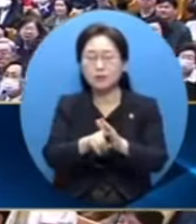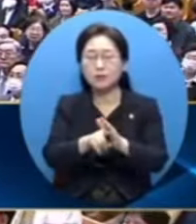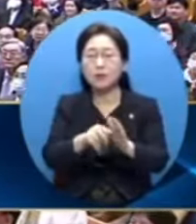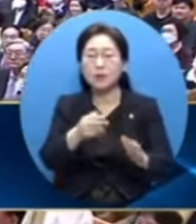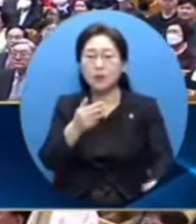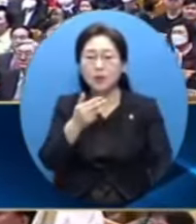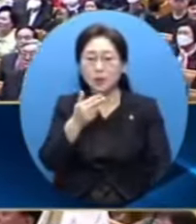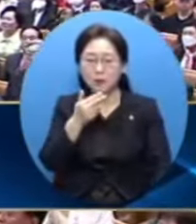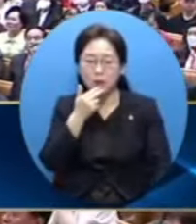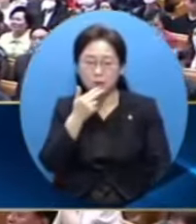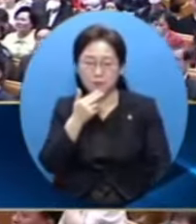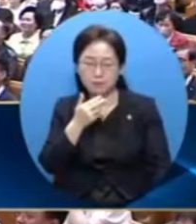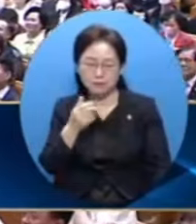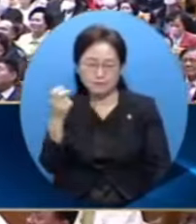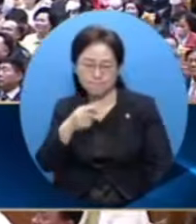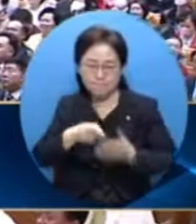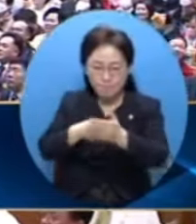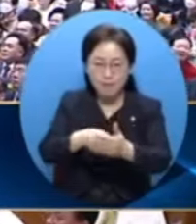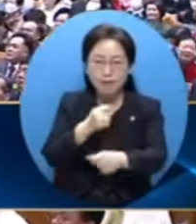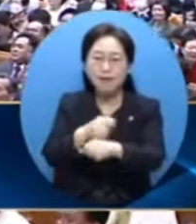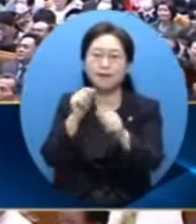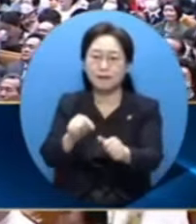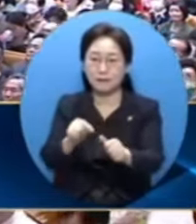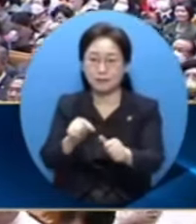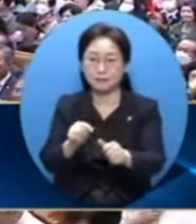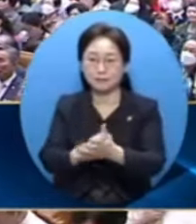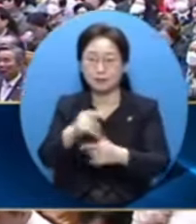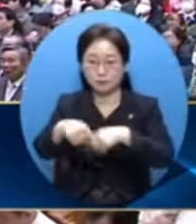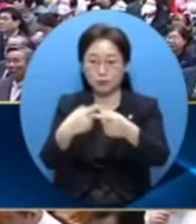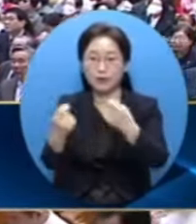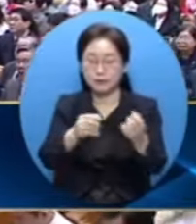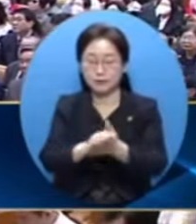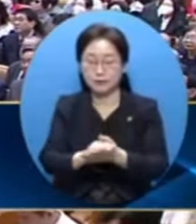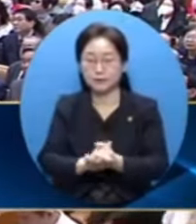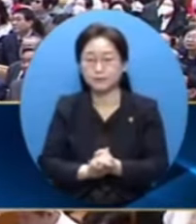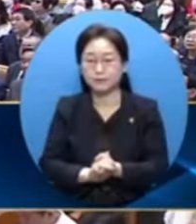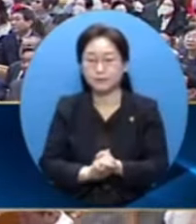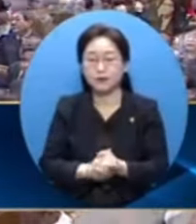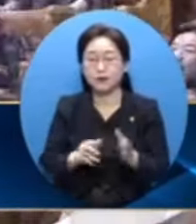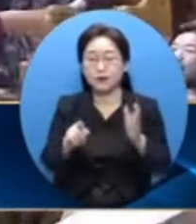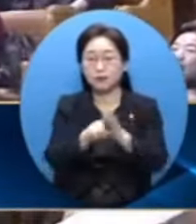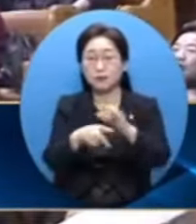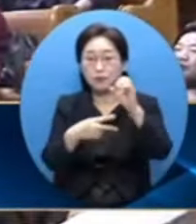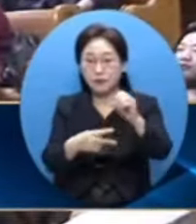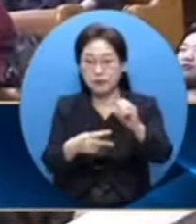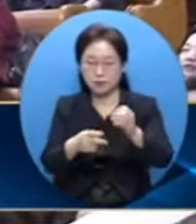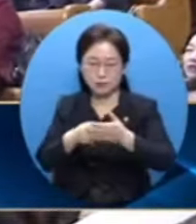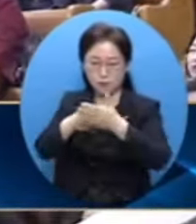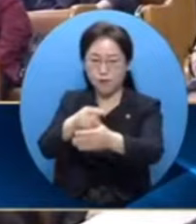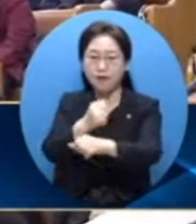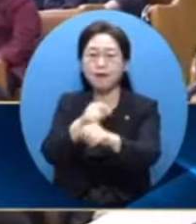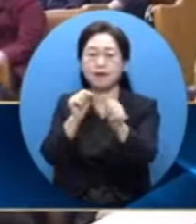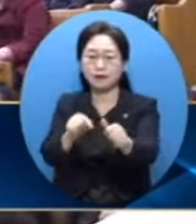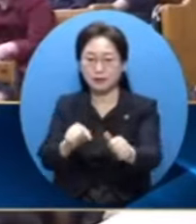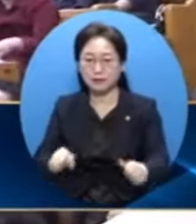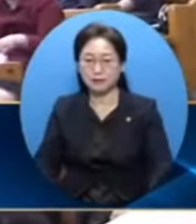같은 제목으로 함께 말씀의 은혜를 나누기 원합니다. 제목을 한번 따라해 주시기 바랍니다. 불신앙을 극복하라.